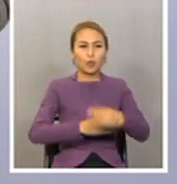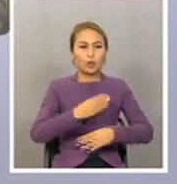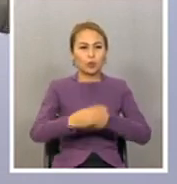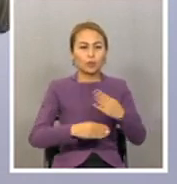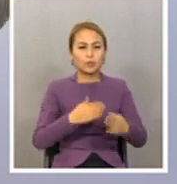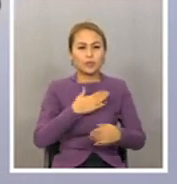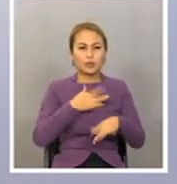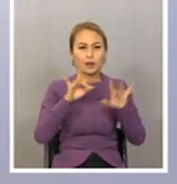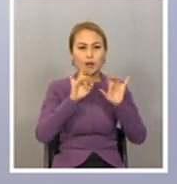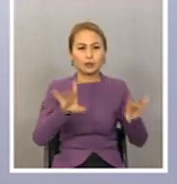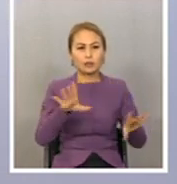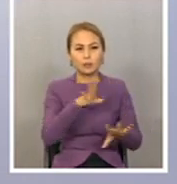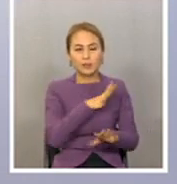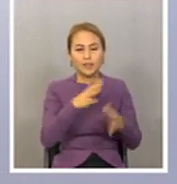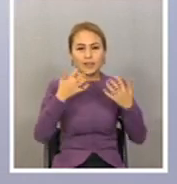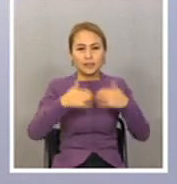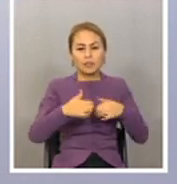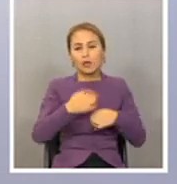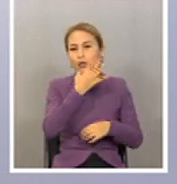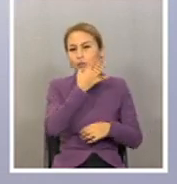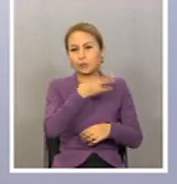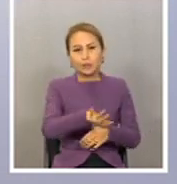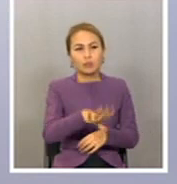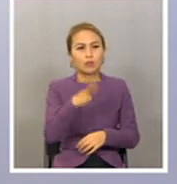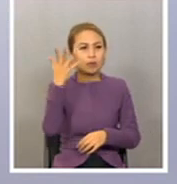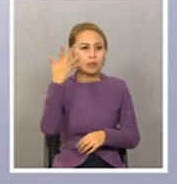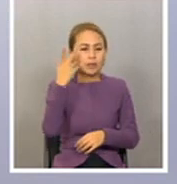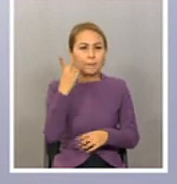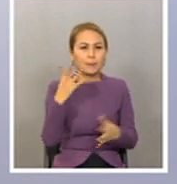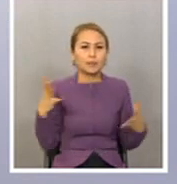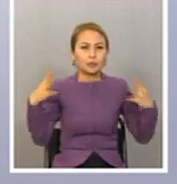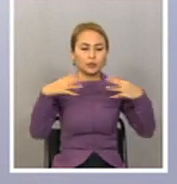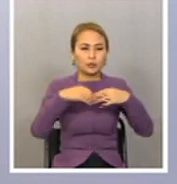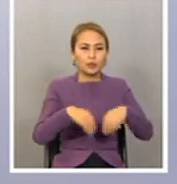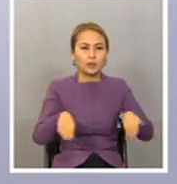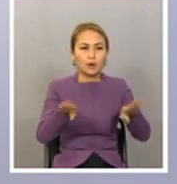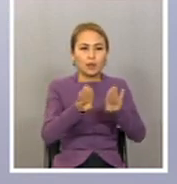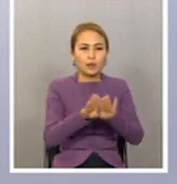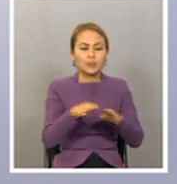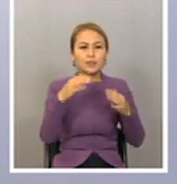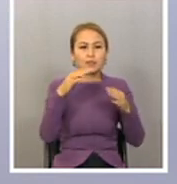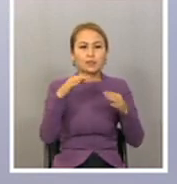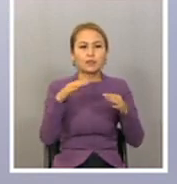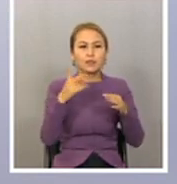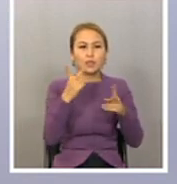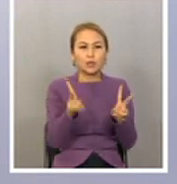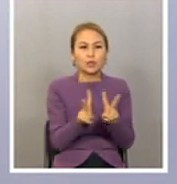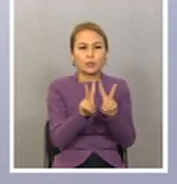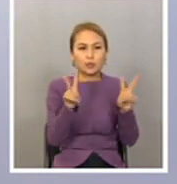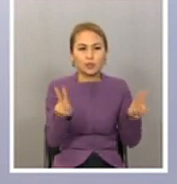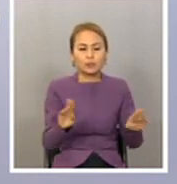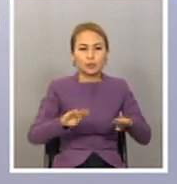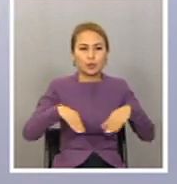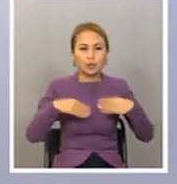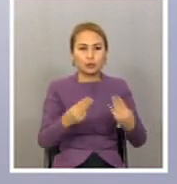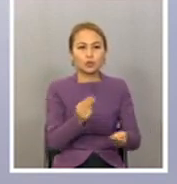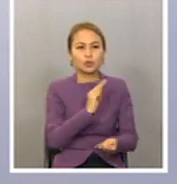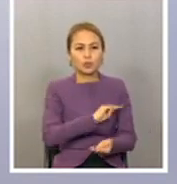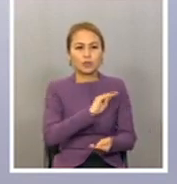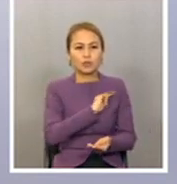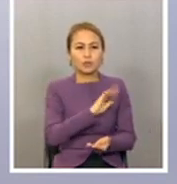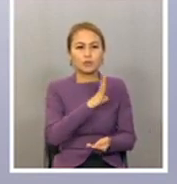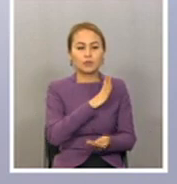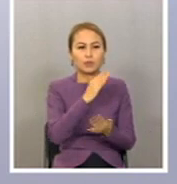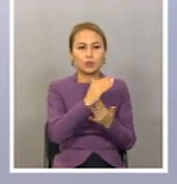иә, есепте кез келген жұмысты бір бүтін деп аламыз. Себебі екеуіне де беріліп тұрған жұмыс ортақ. Олай